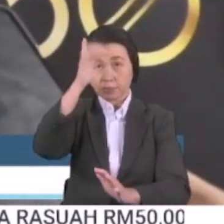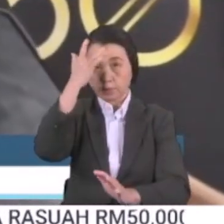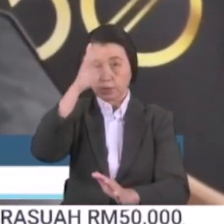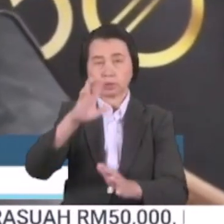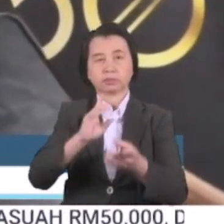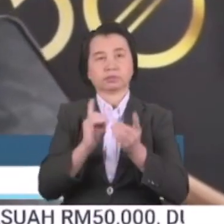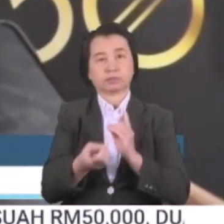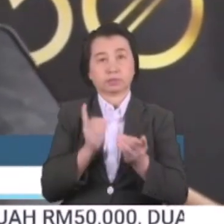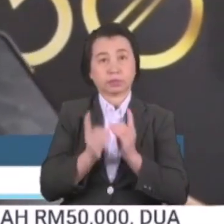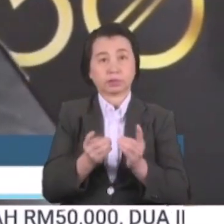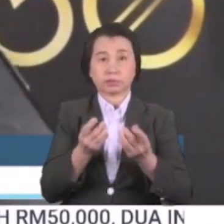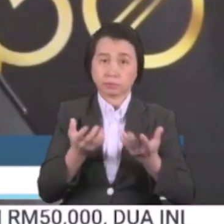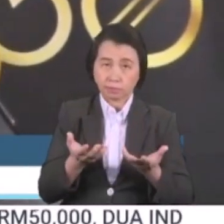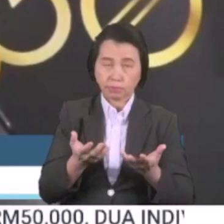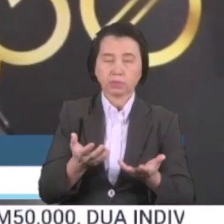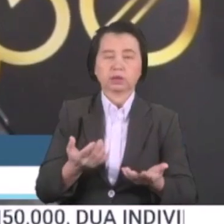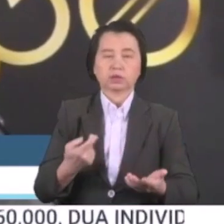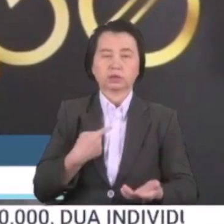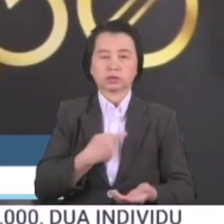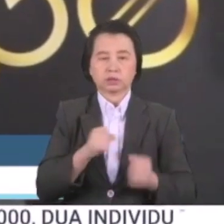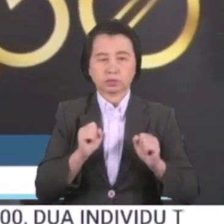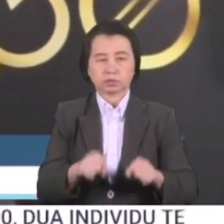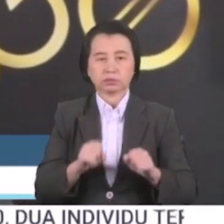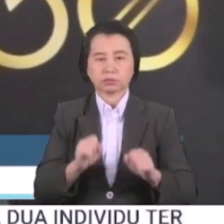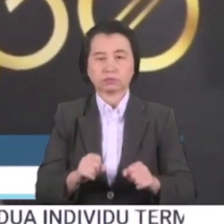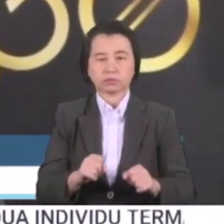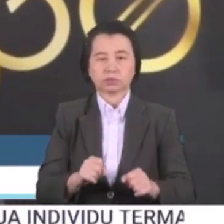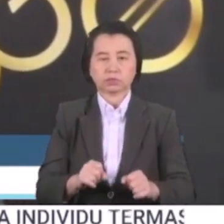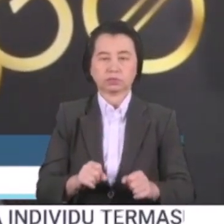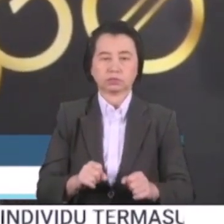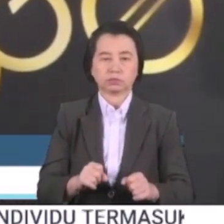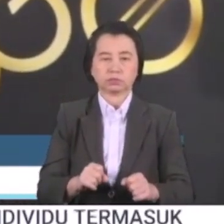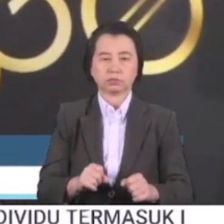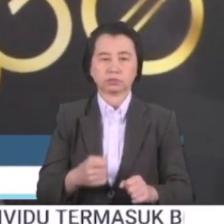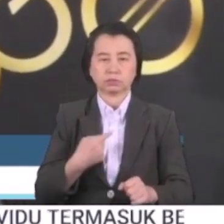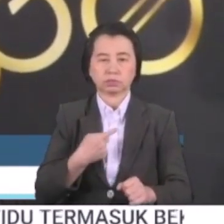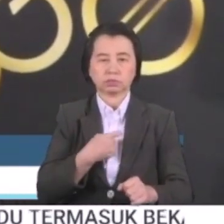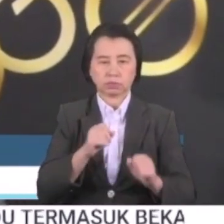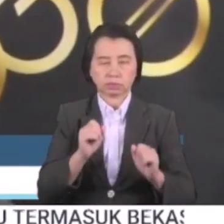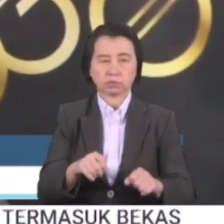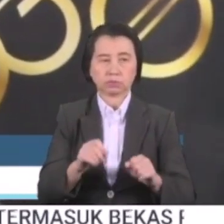digital supaya kita boleh bukan saja